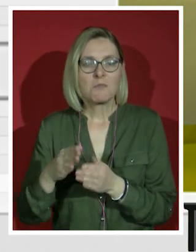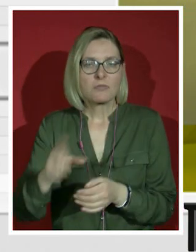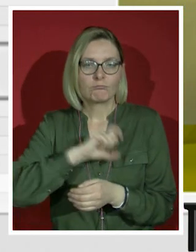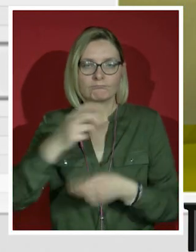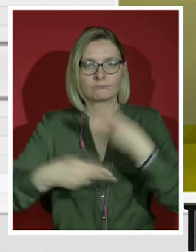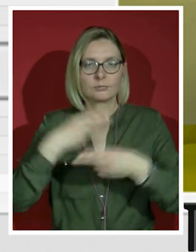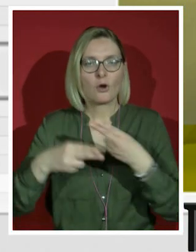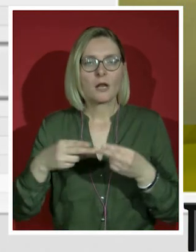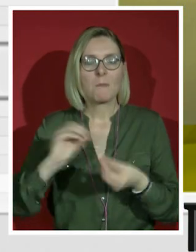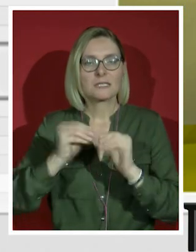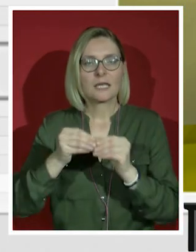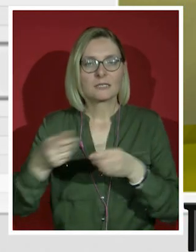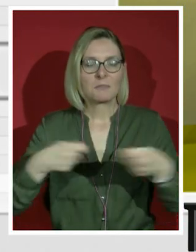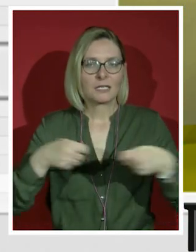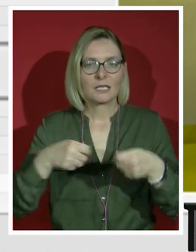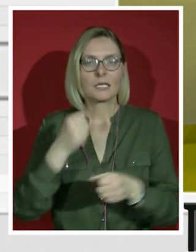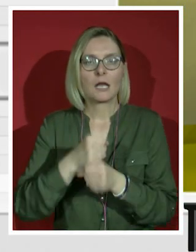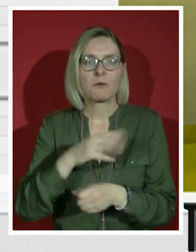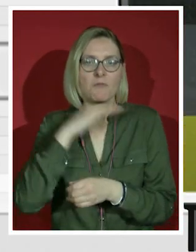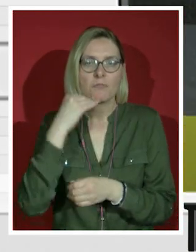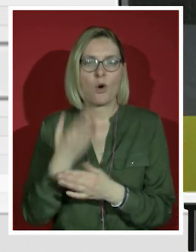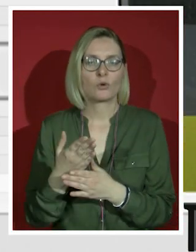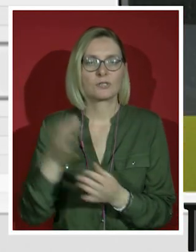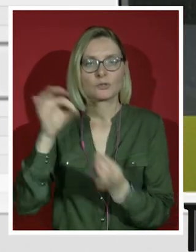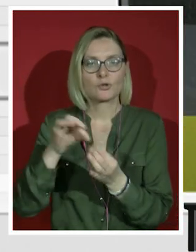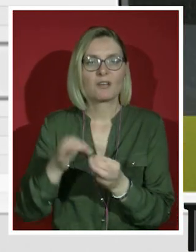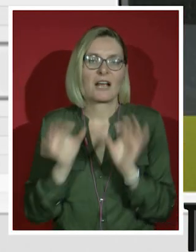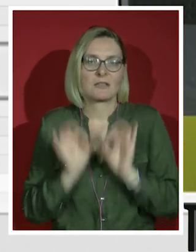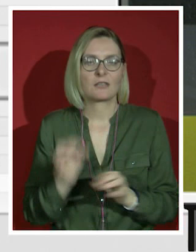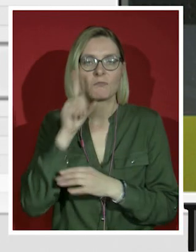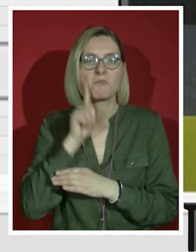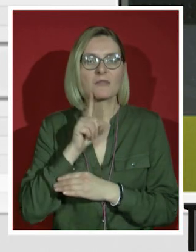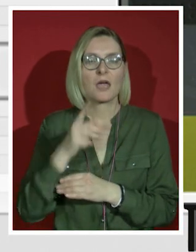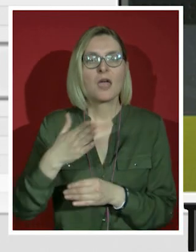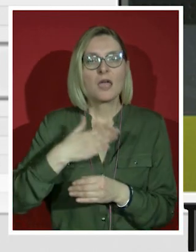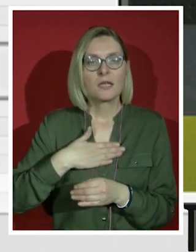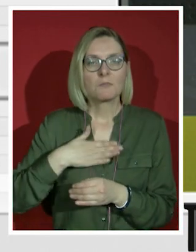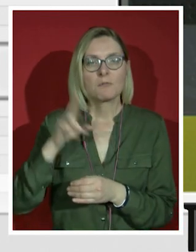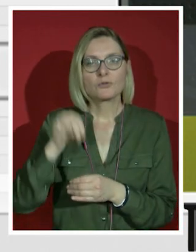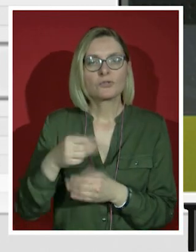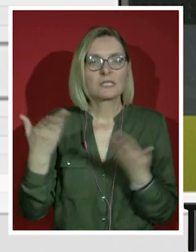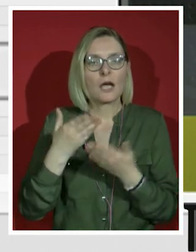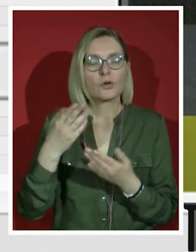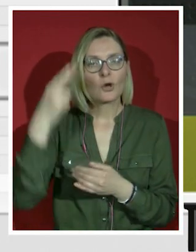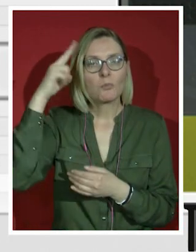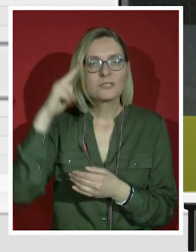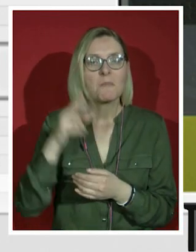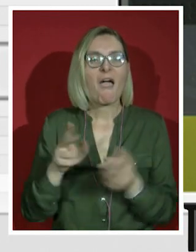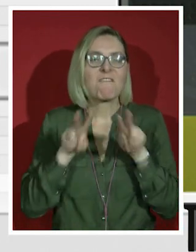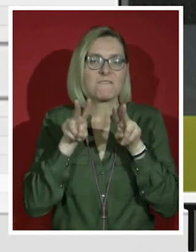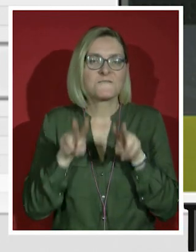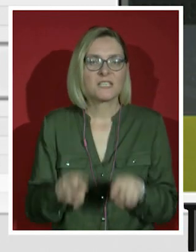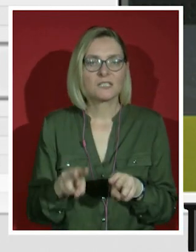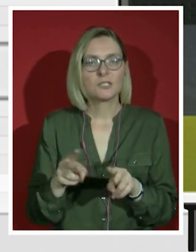во маркетите ќе придонесат многу. Така, а има ли начин на како да го препознаеме оној вистинскиот